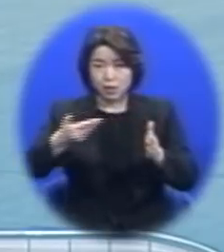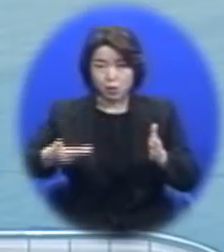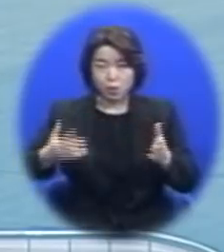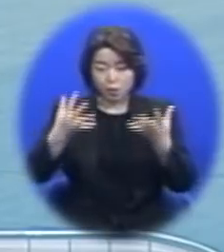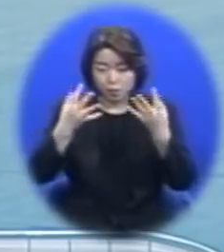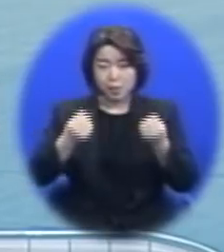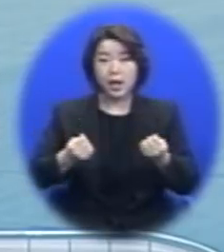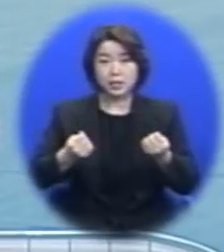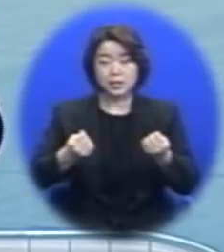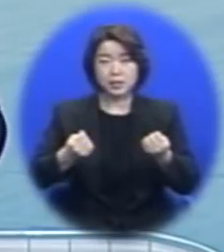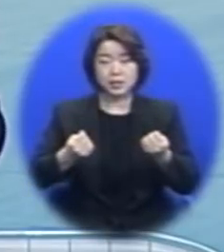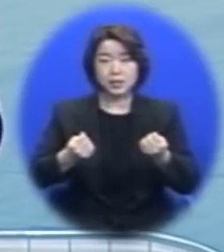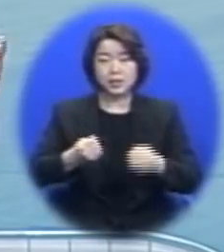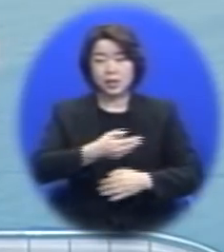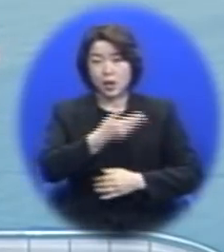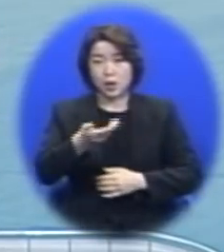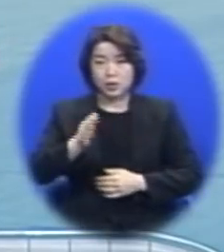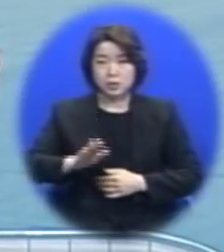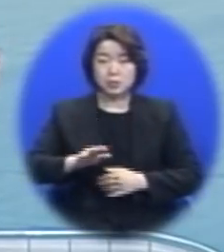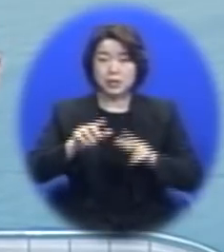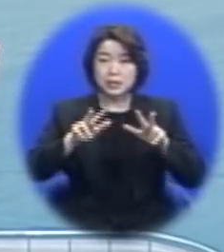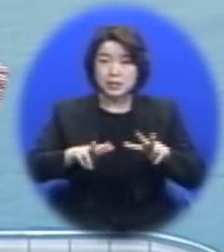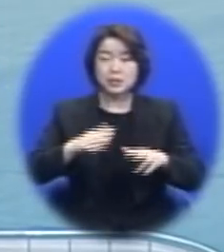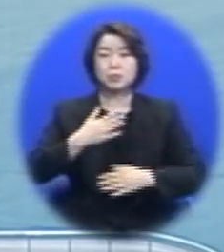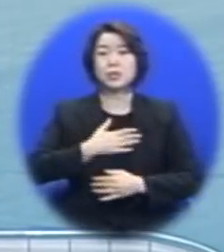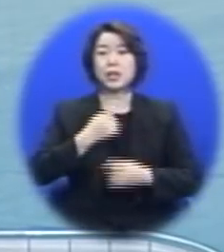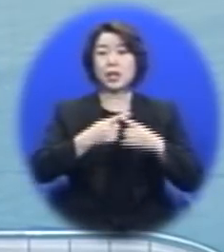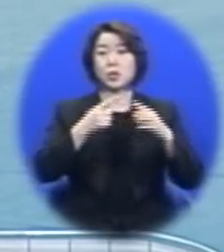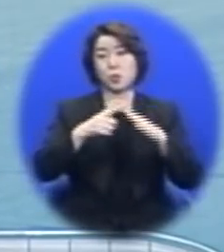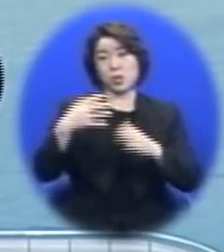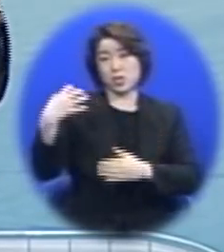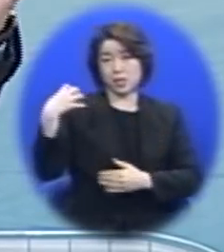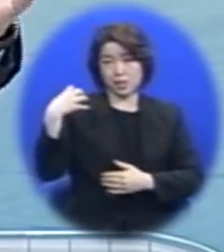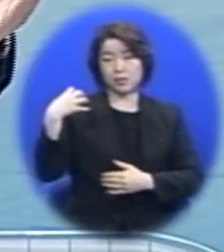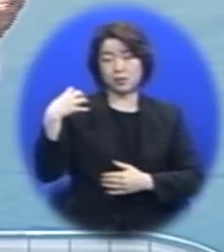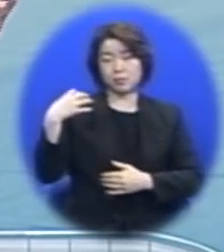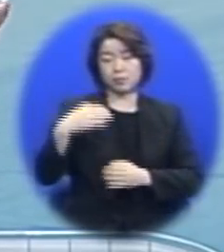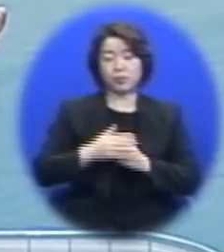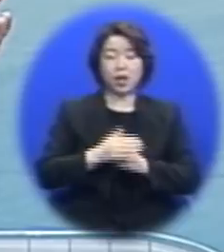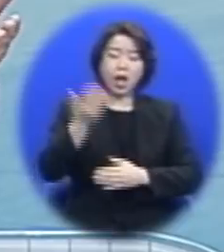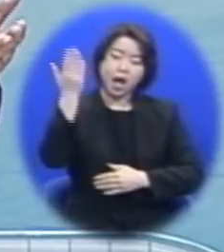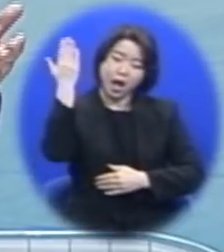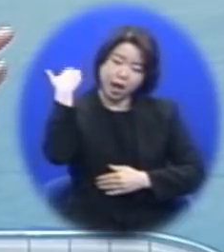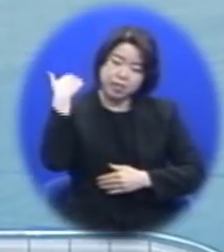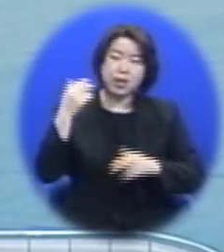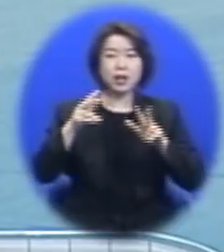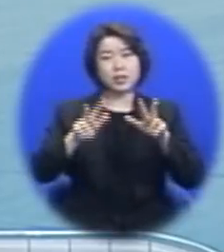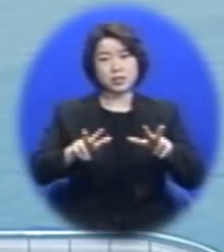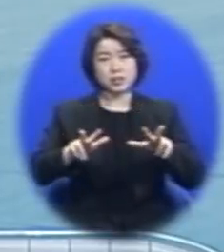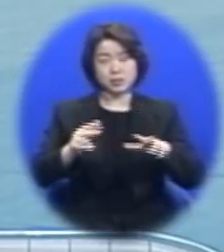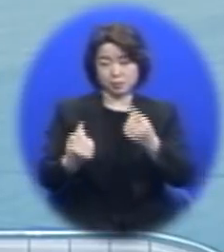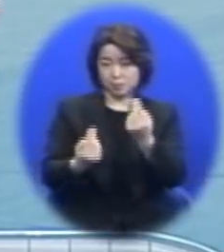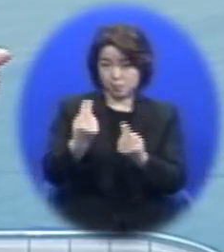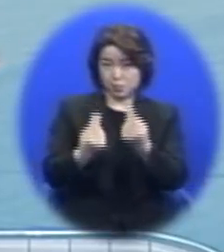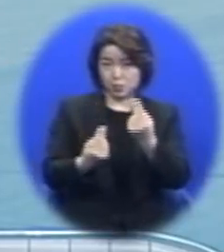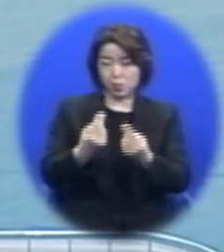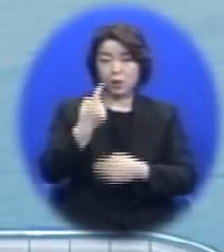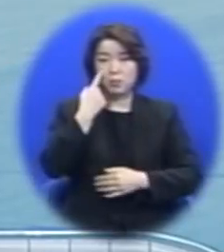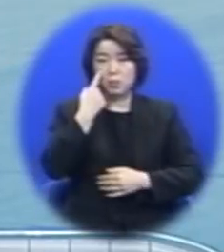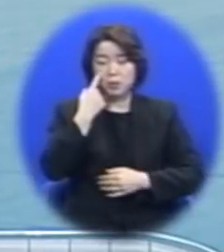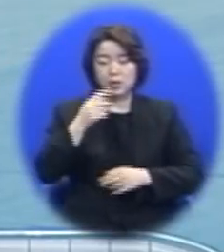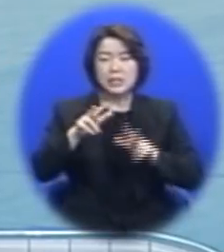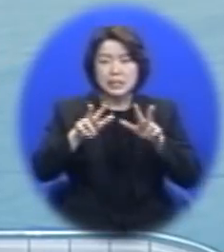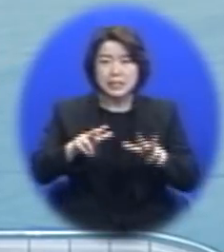흘러서 이제 제가 교회 담임자인데 그때와 지금을 비교하면 비교할 수 없이